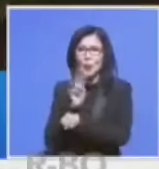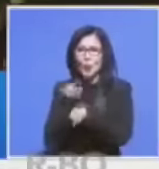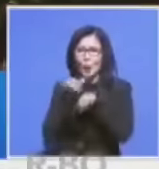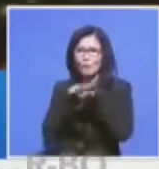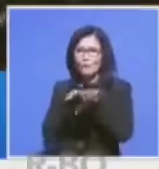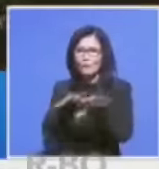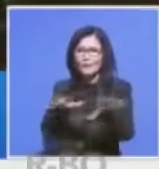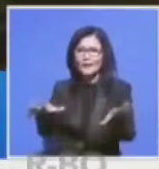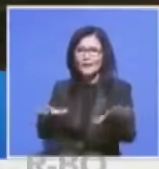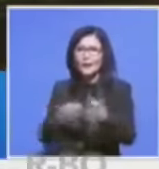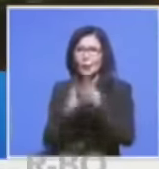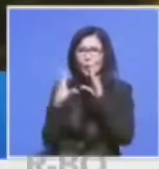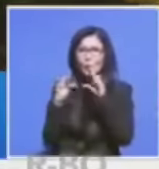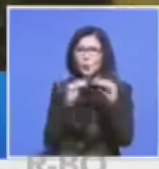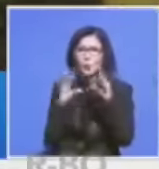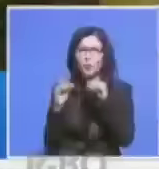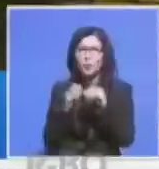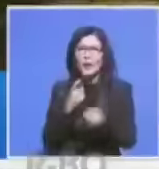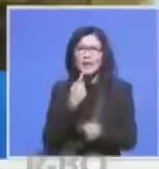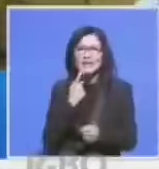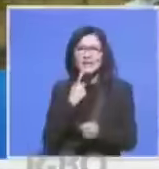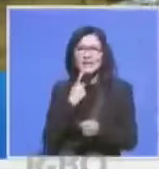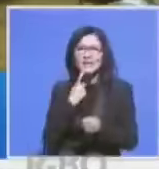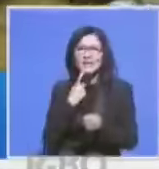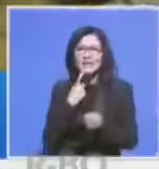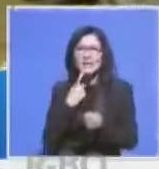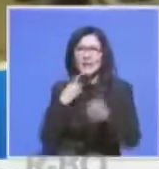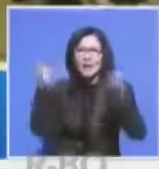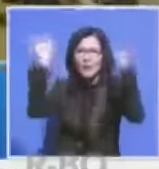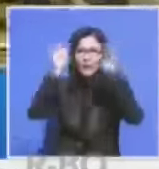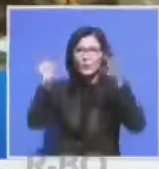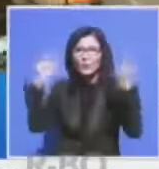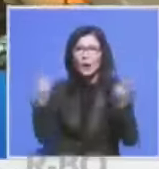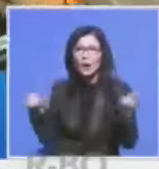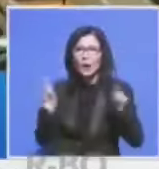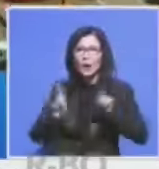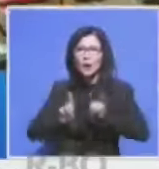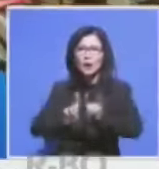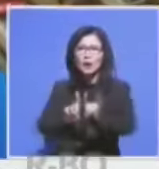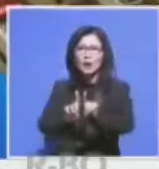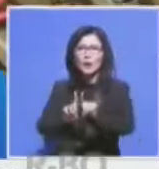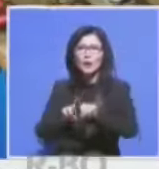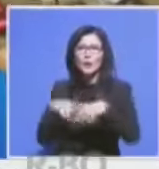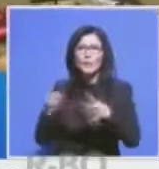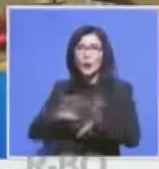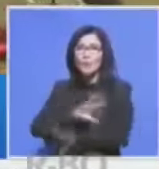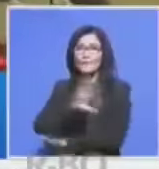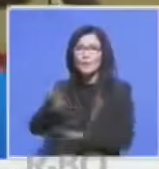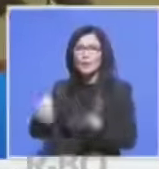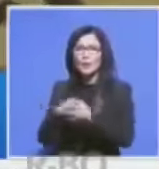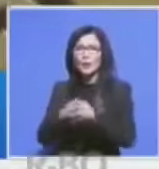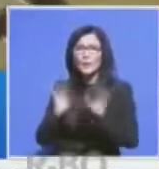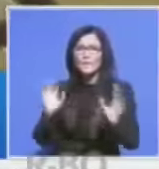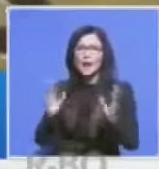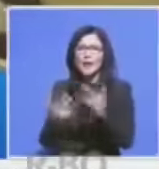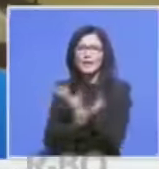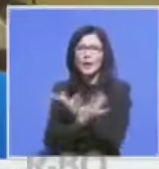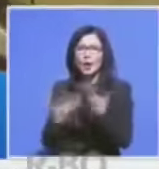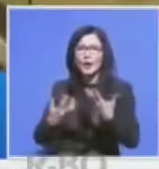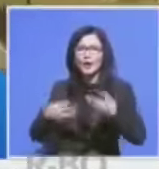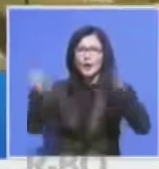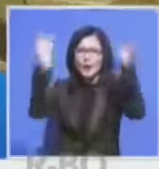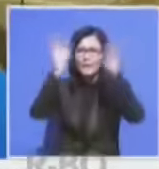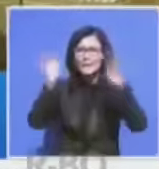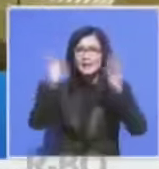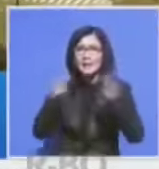jadi perbincangan hangat mengenai pernikahan yang melibatkan ratusan ribu warga di Kabupaten Tapin, Kalimantan Selatan. Pesta pernikahan